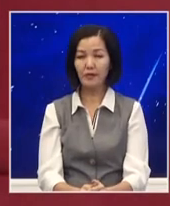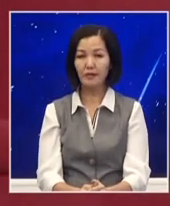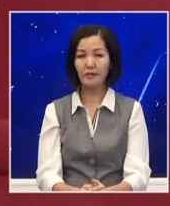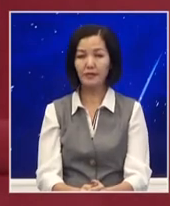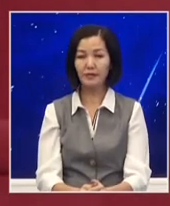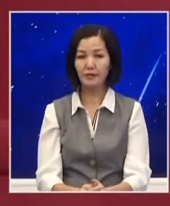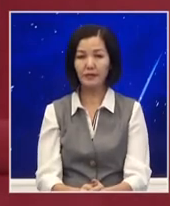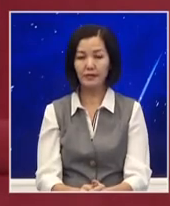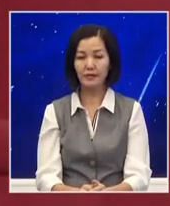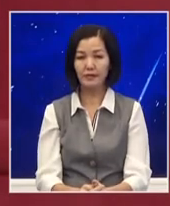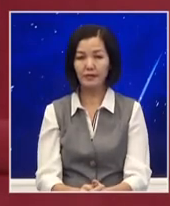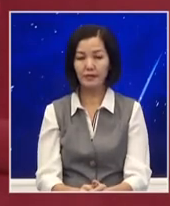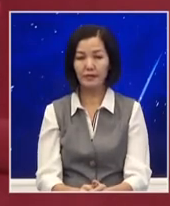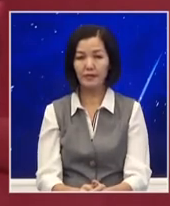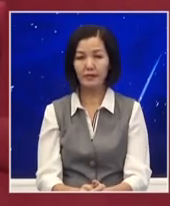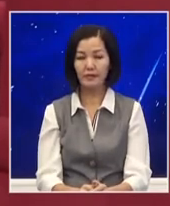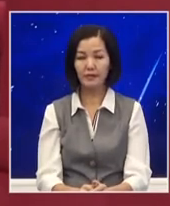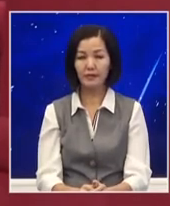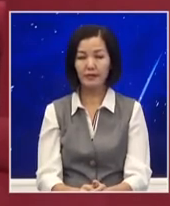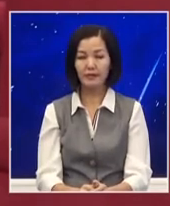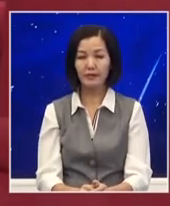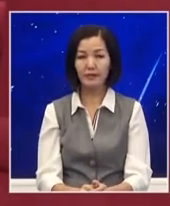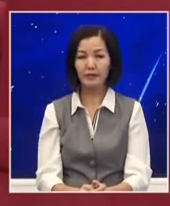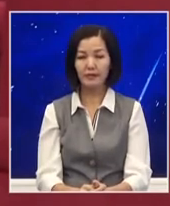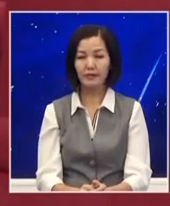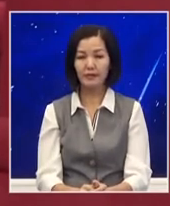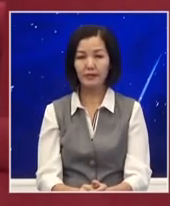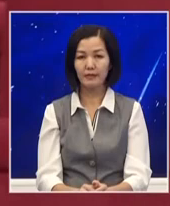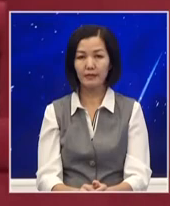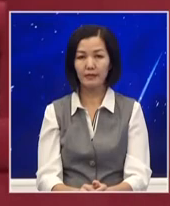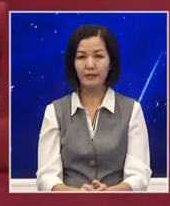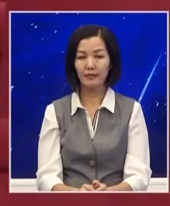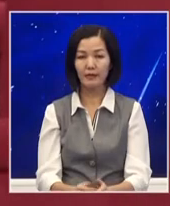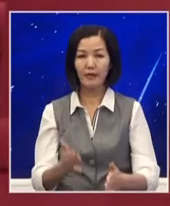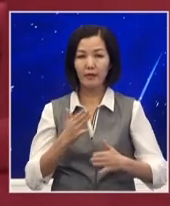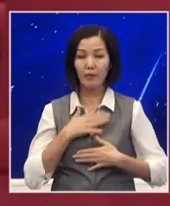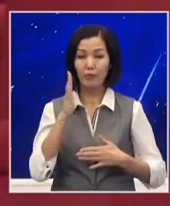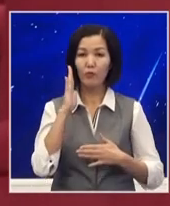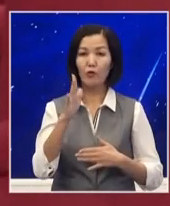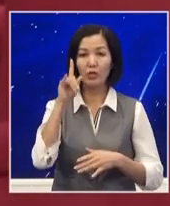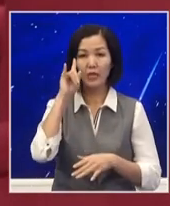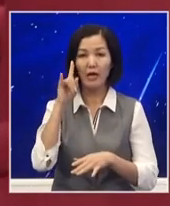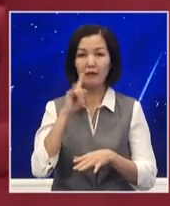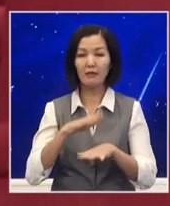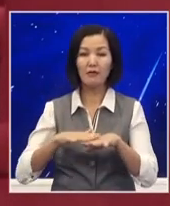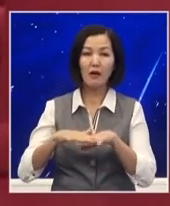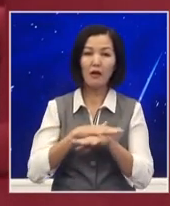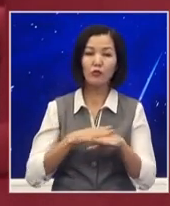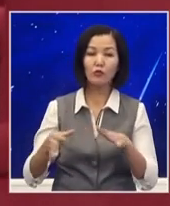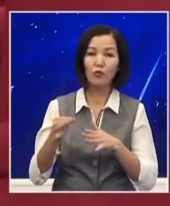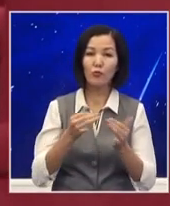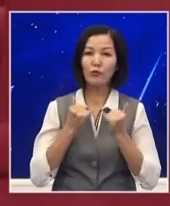который у меня сегодня есть, постараюсь работать на нашу любимую область. Мен болашақта еліміз үшін және облысымыз